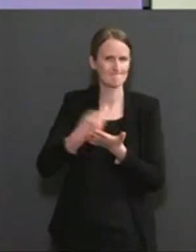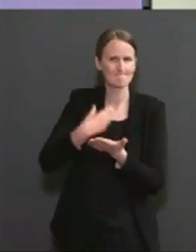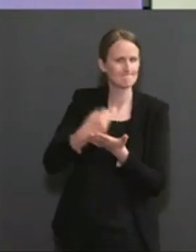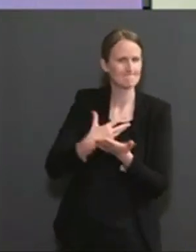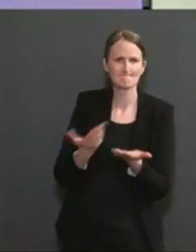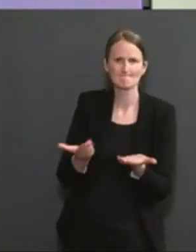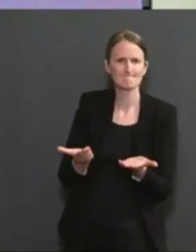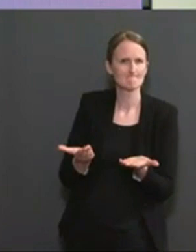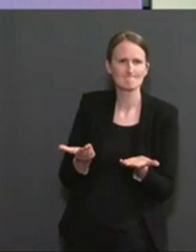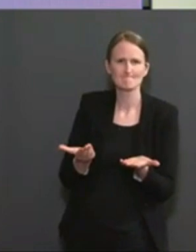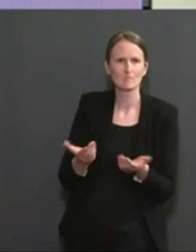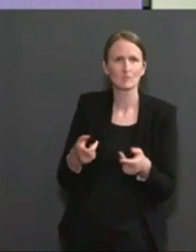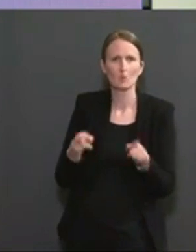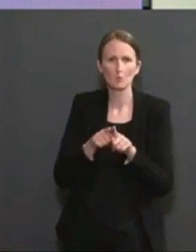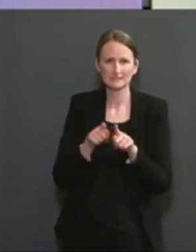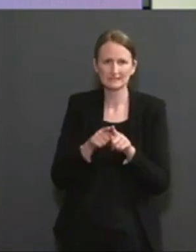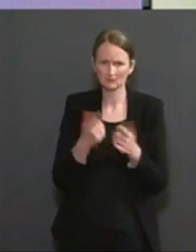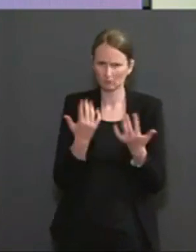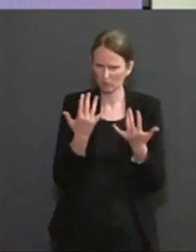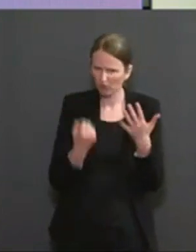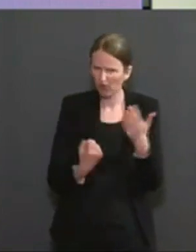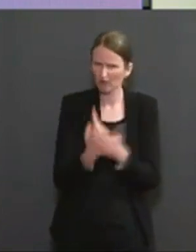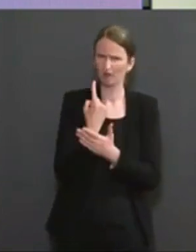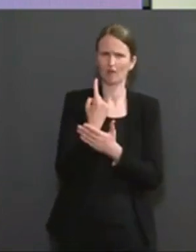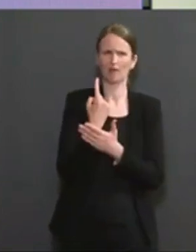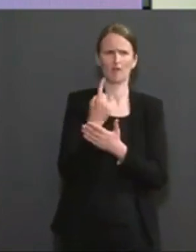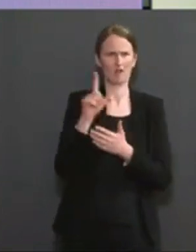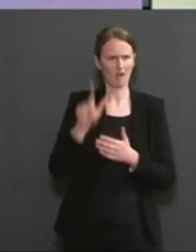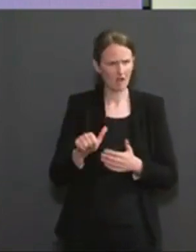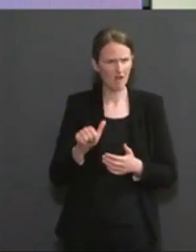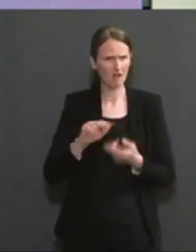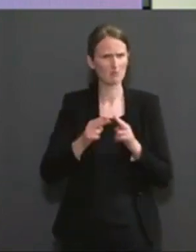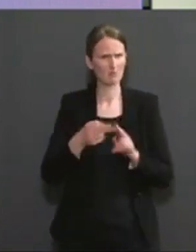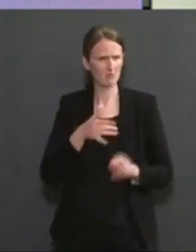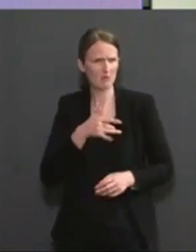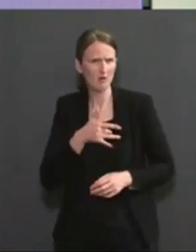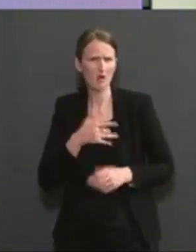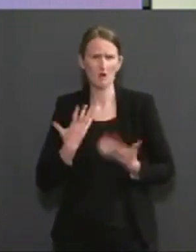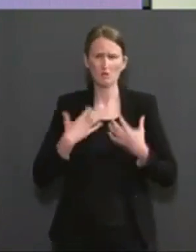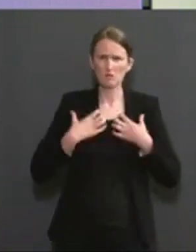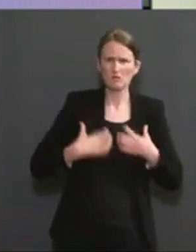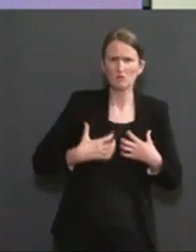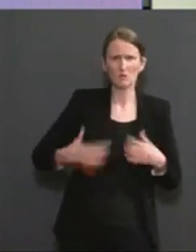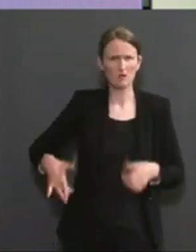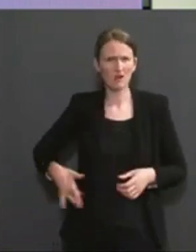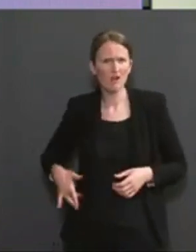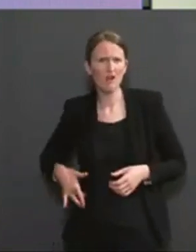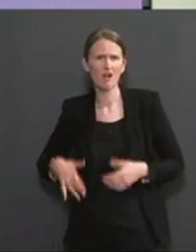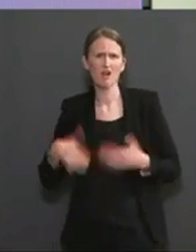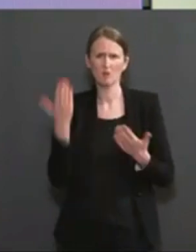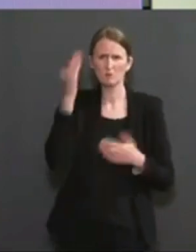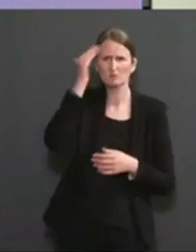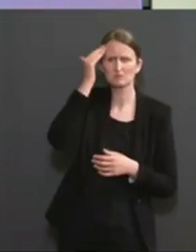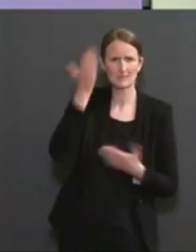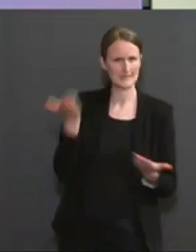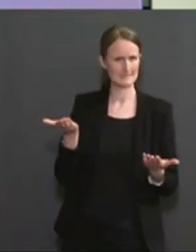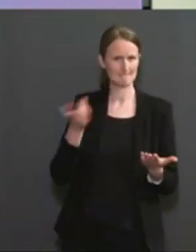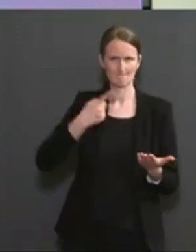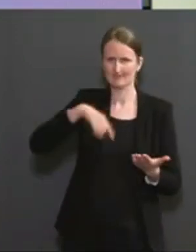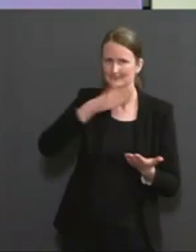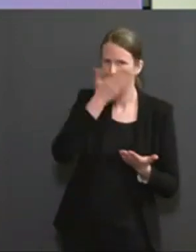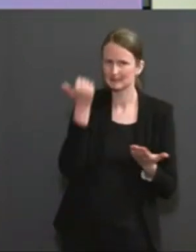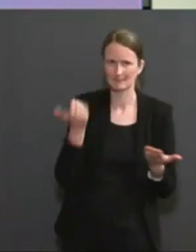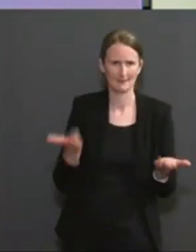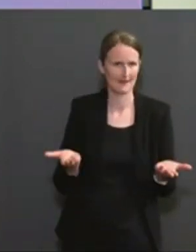de problème persiste chez l'individu. On a donc besoin très clairement d'études au long cours,